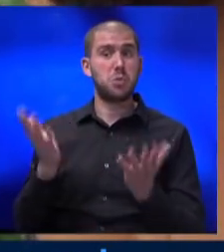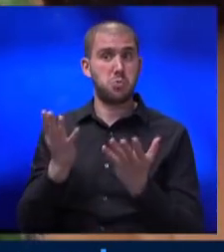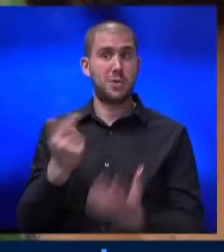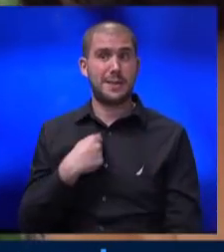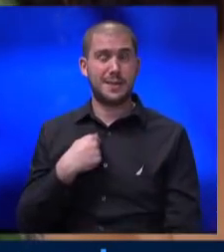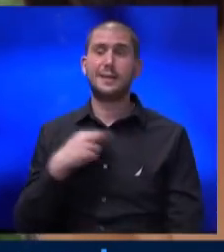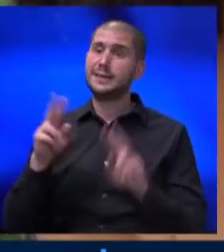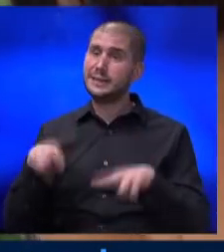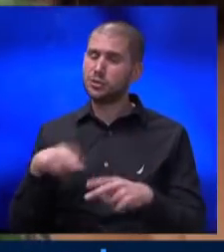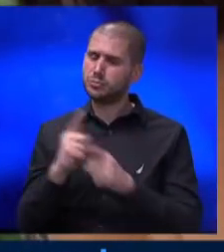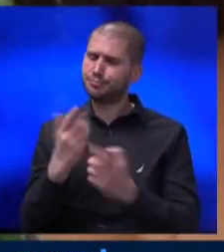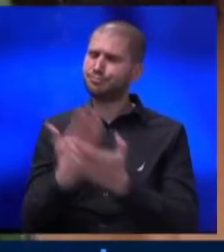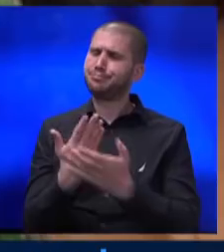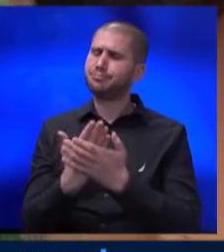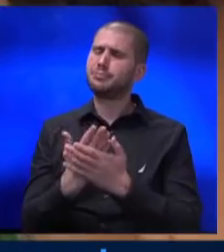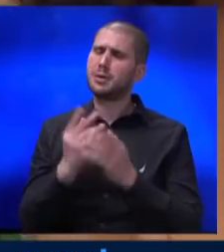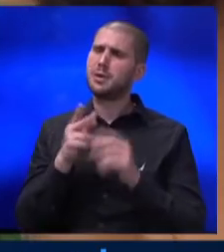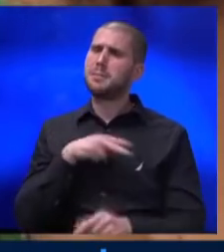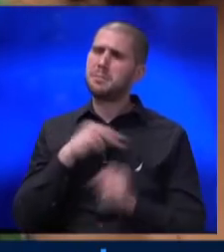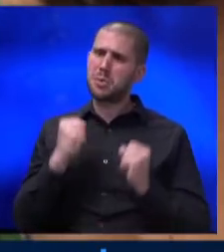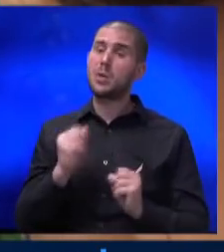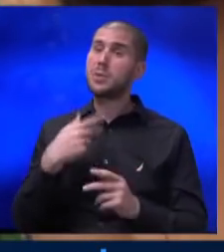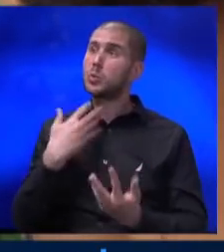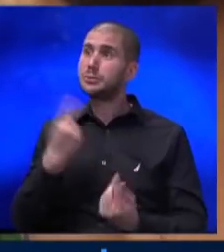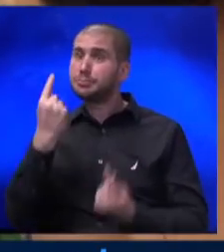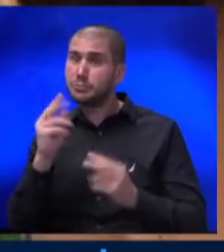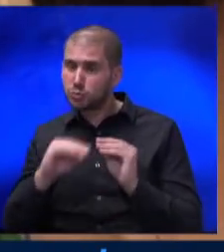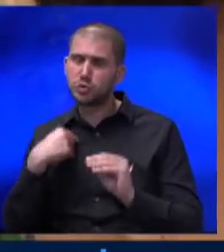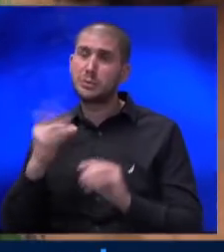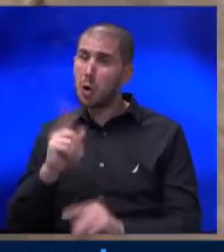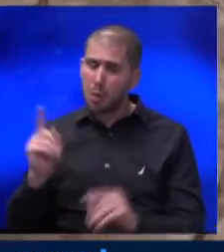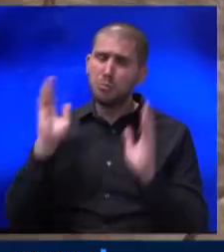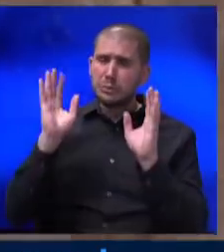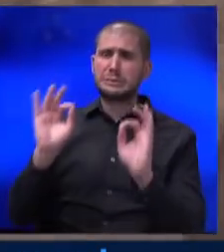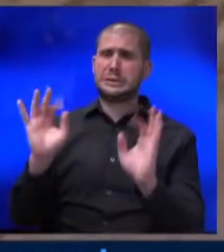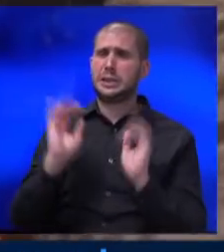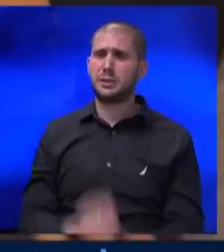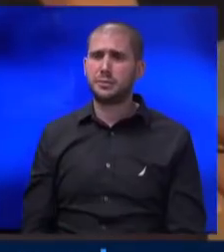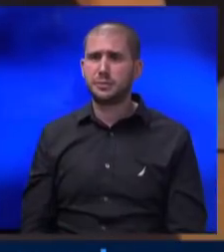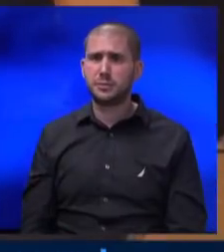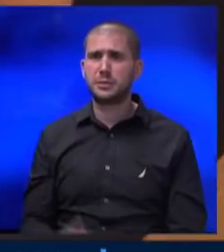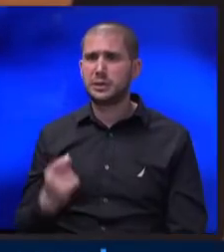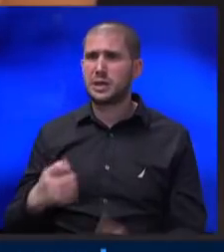אומרת, שיש את תעודת ביטוח כזאת שיש לי, אם אני רוצה להשתמש בה, אני אשתמש בה, אם לא, זה גם בסדר. קצת נפוחה.